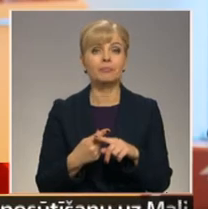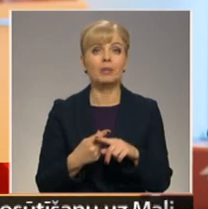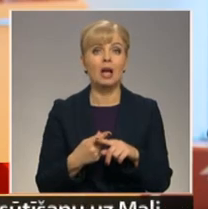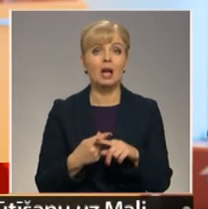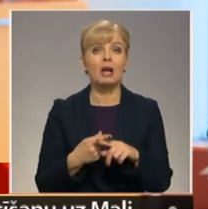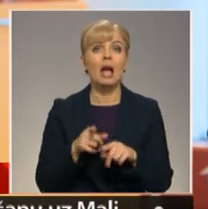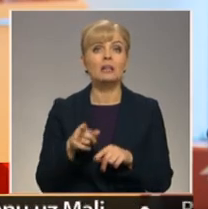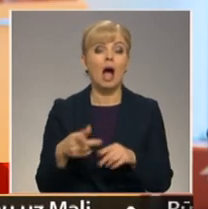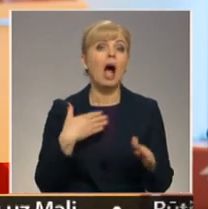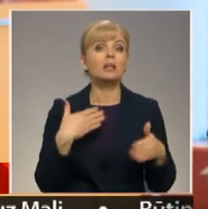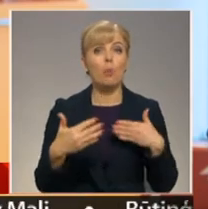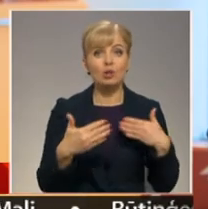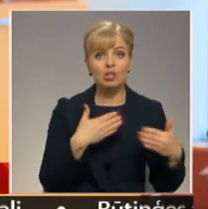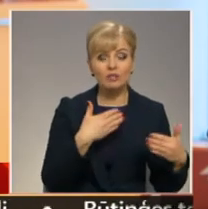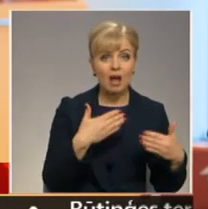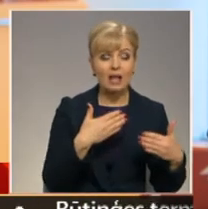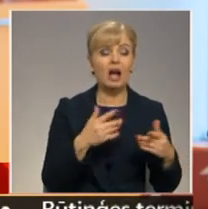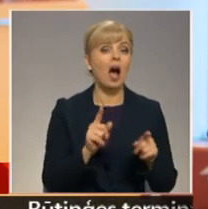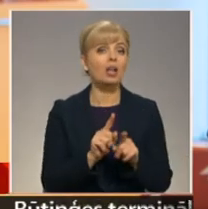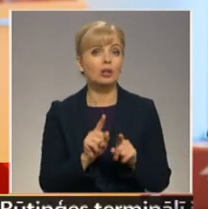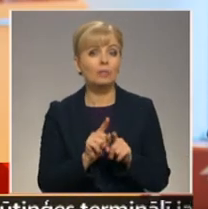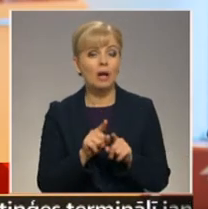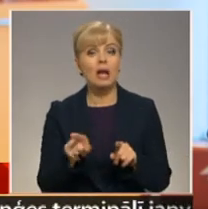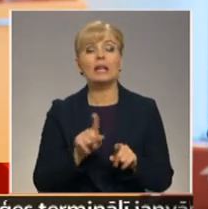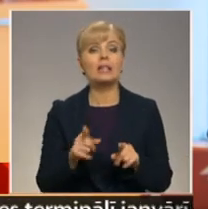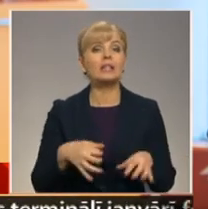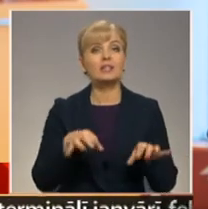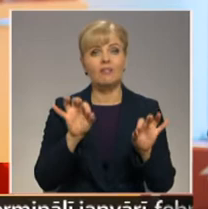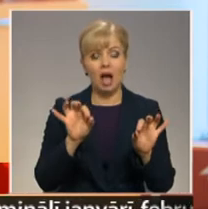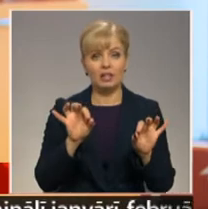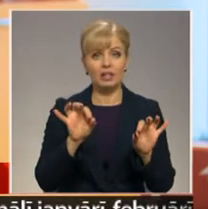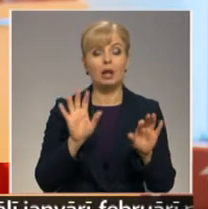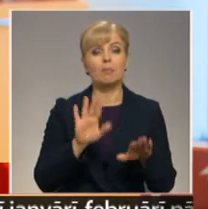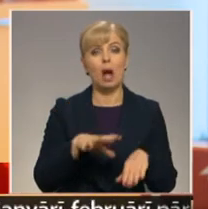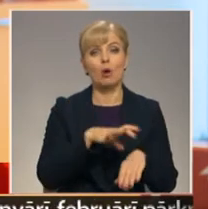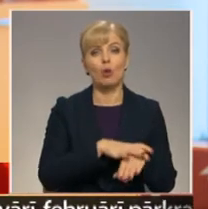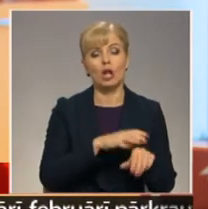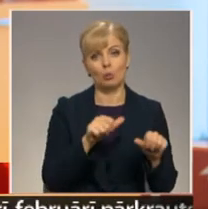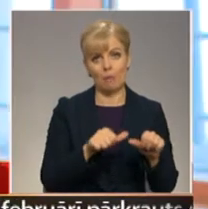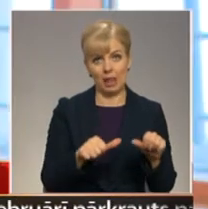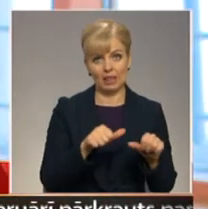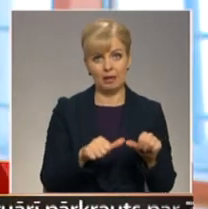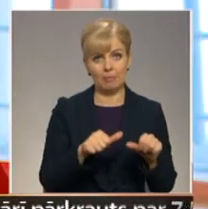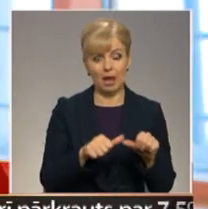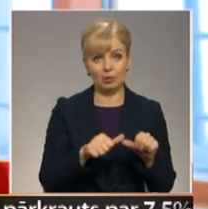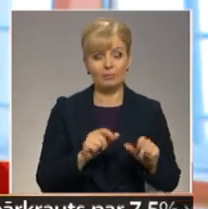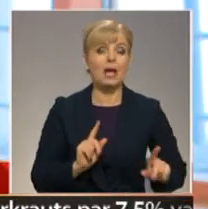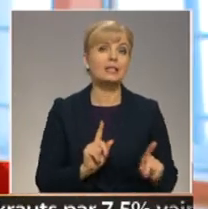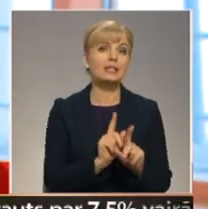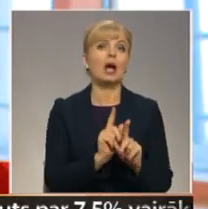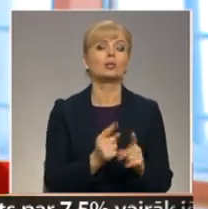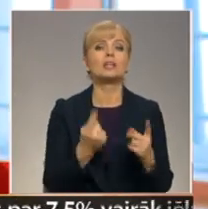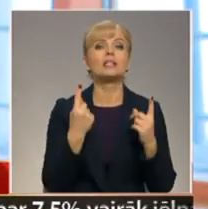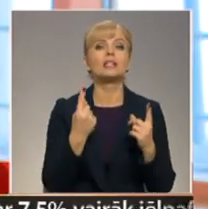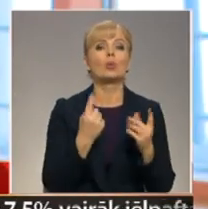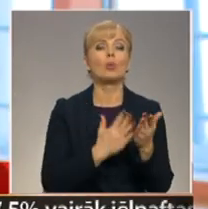respektīvi tā atmosfēra un tā attieksme reizēm pat ir svarīgāka par konkrēto medikamentu. Satikām izcilu